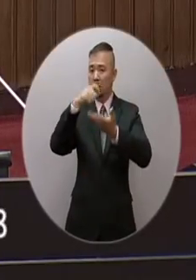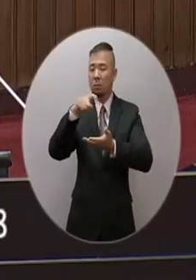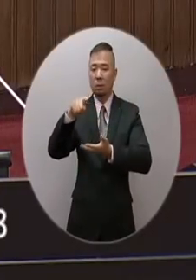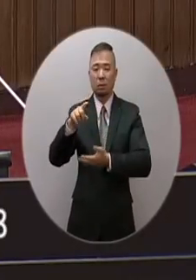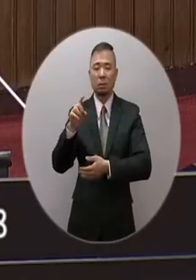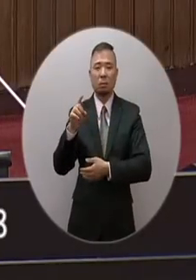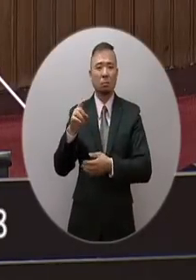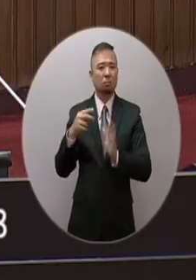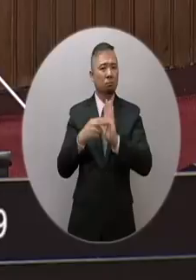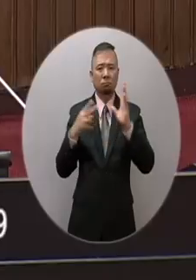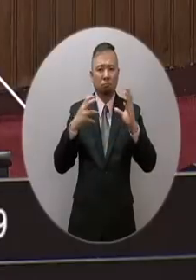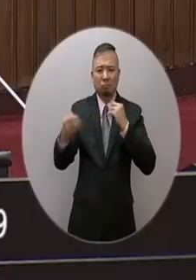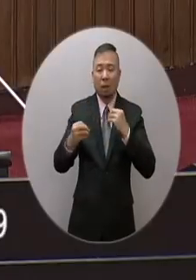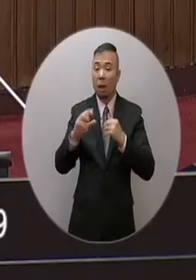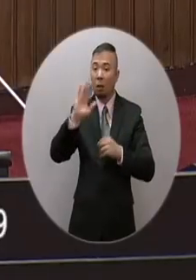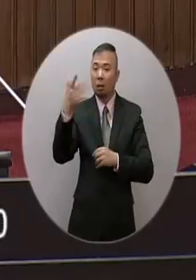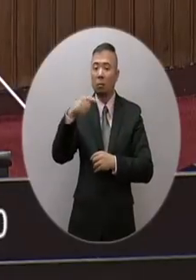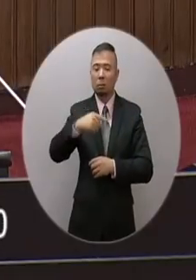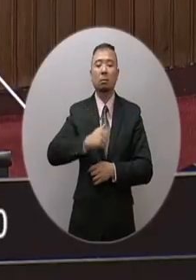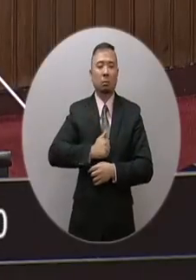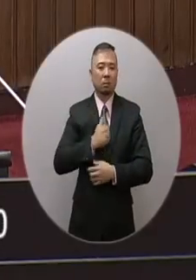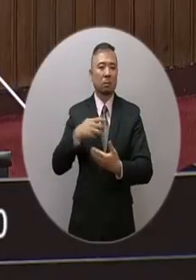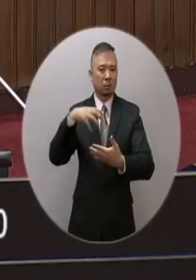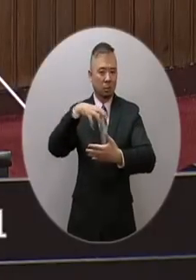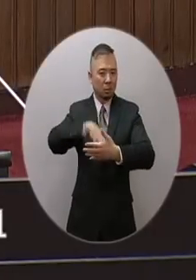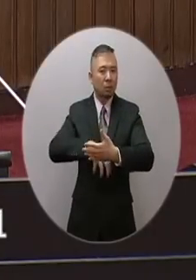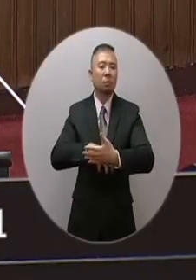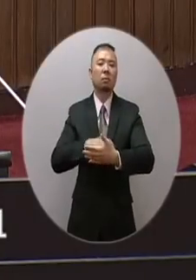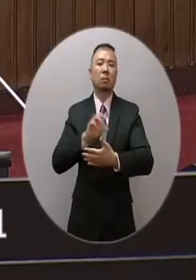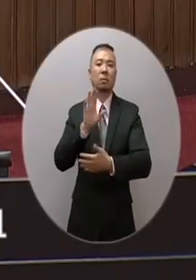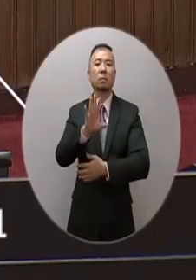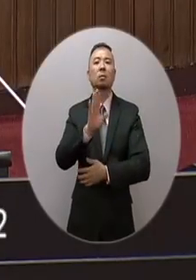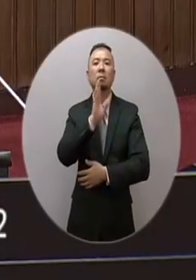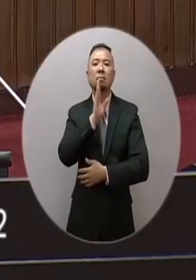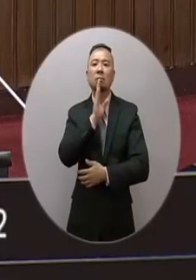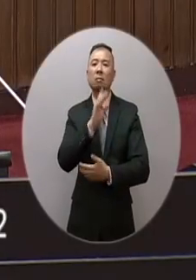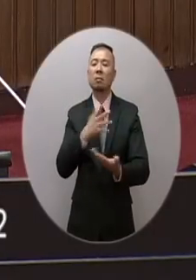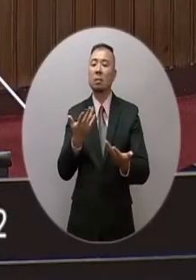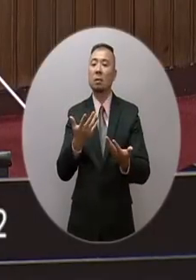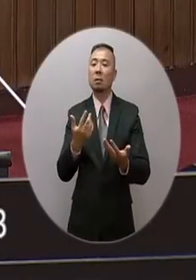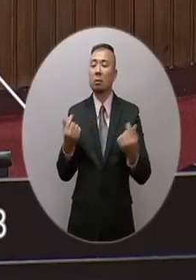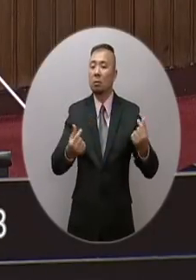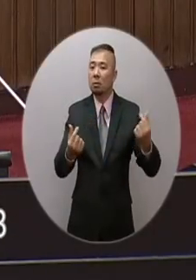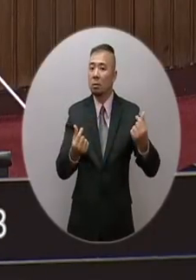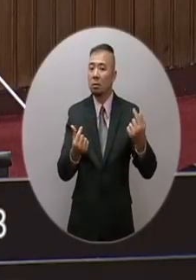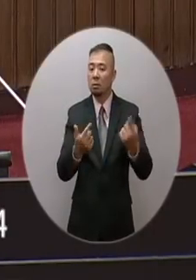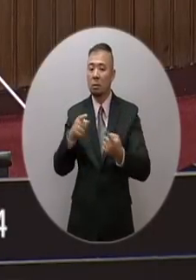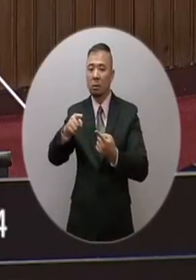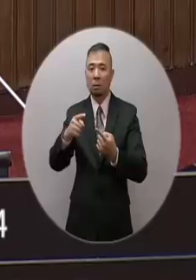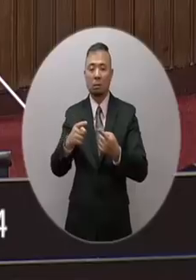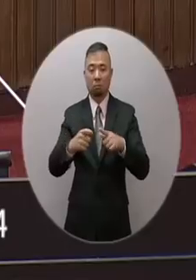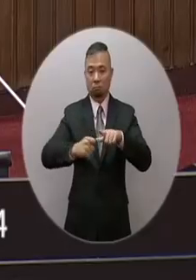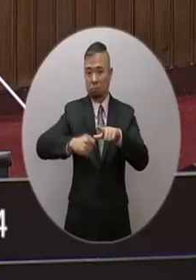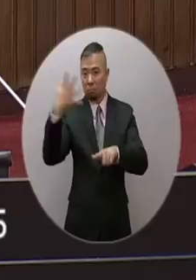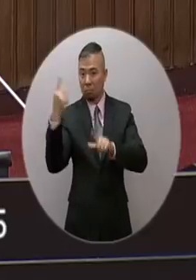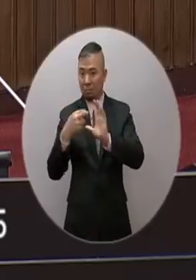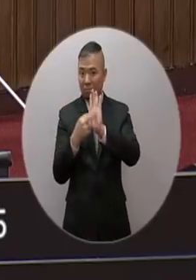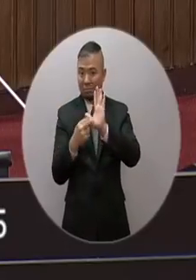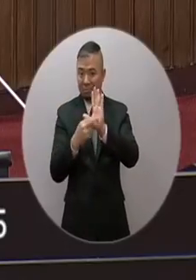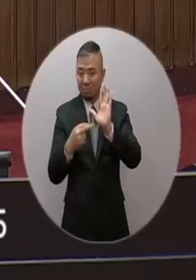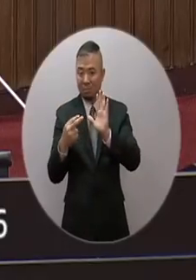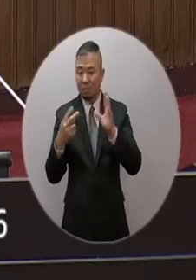却隐然存在其中，虽不言明一中，一中也隐然存在其